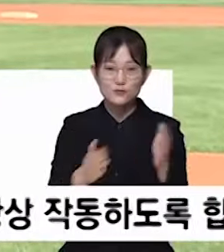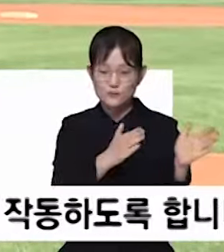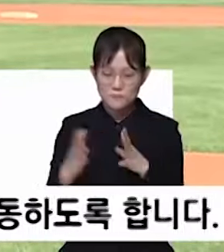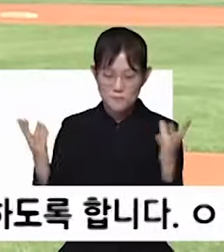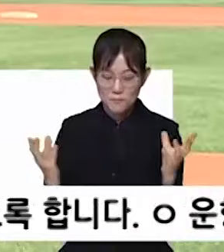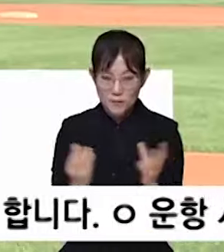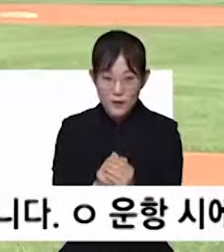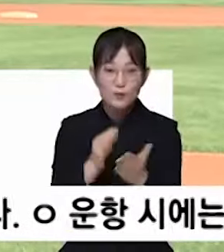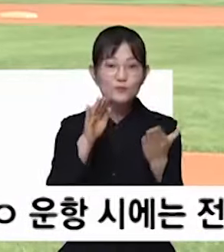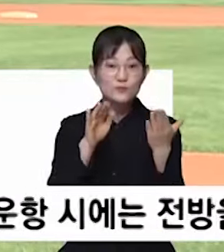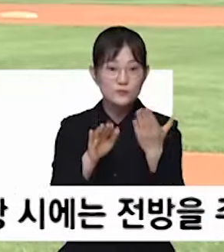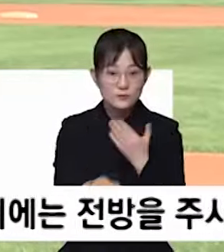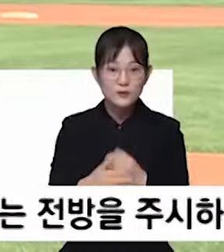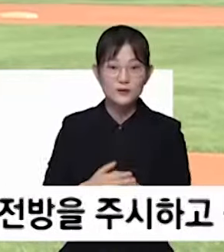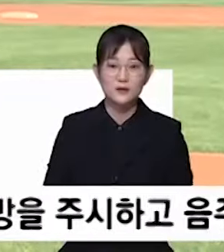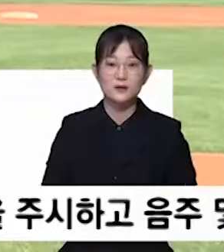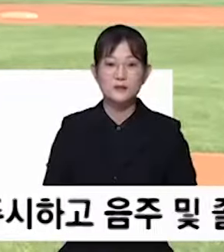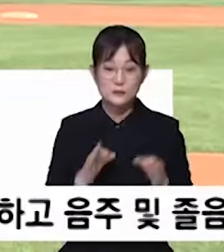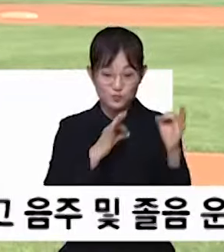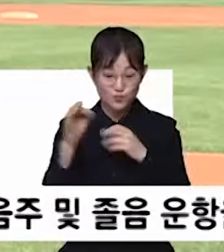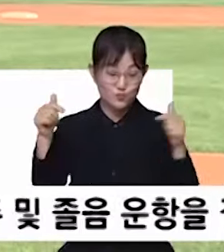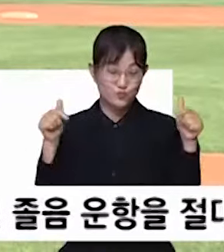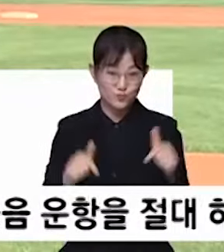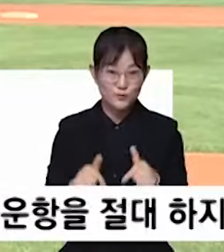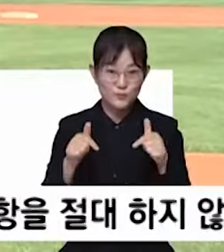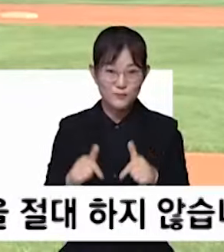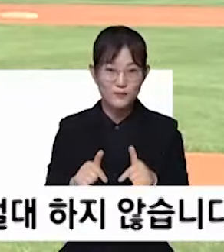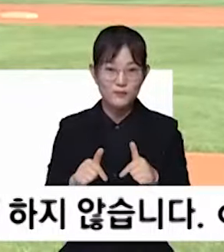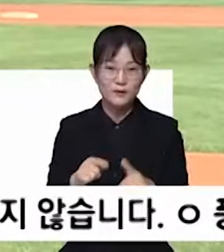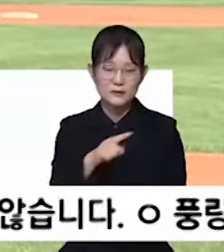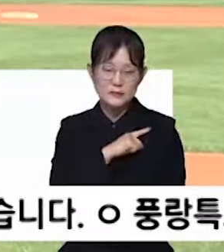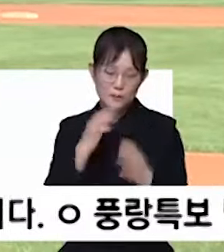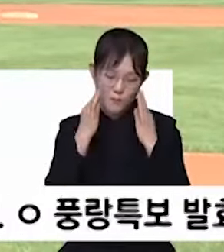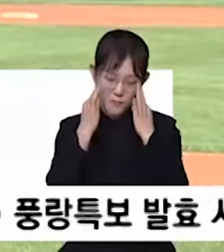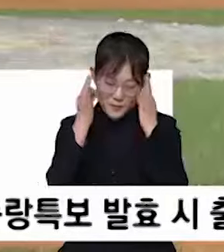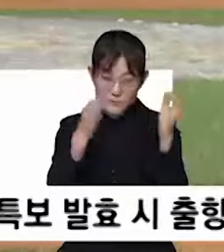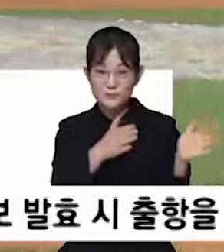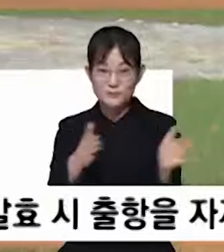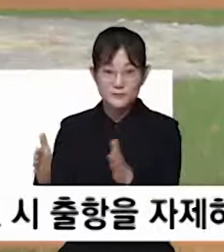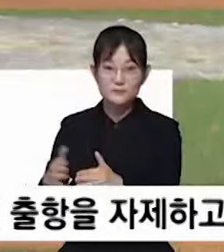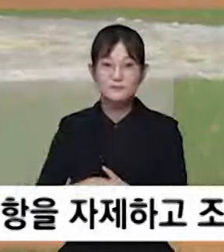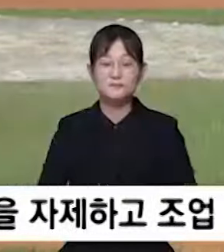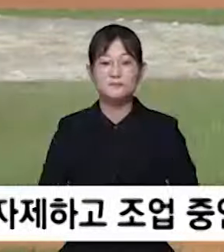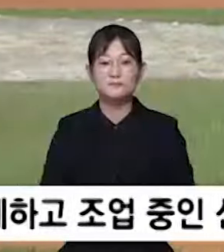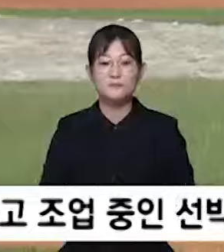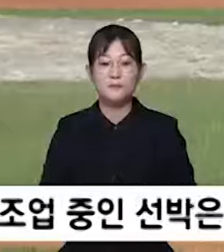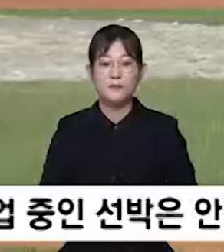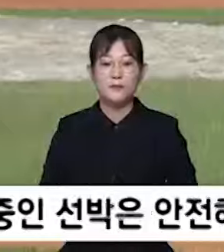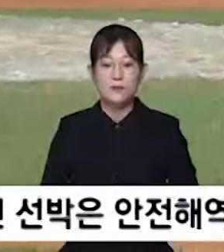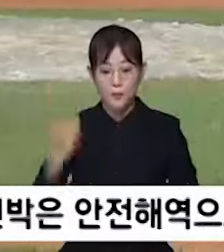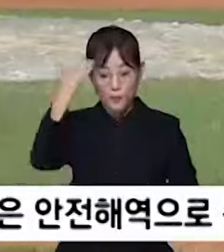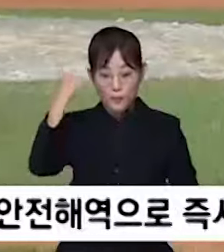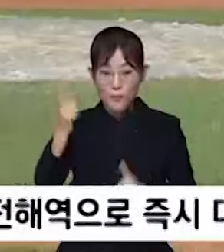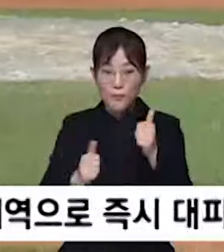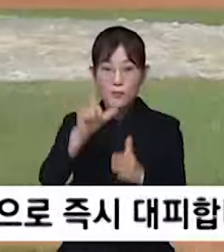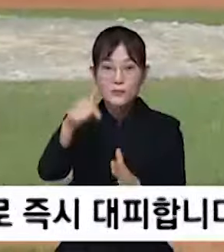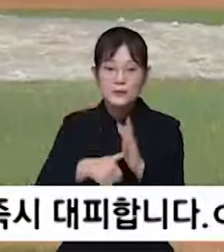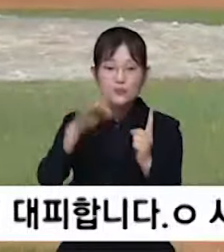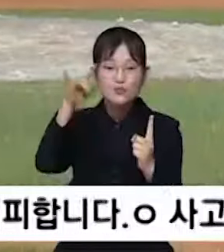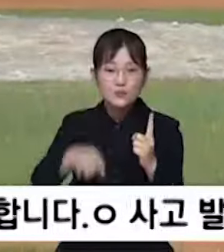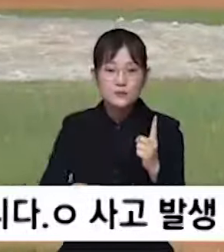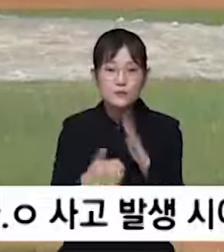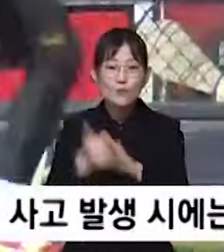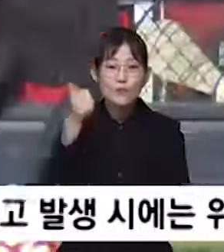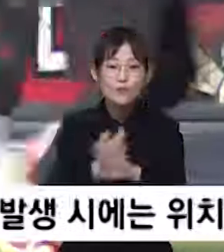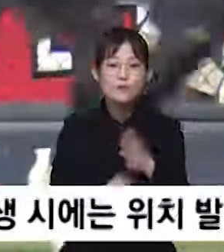이번에도 그 징크스를 꼭 이어갈 수 있도록 최선의 준비를 다 하도록 하겠습니다. 이번 한국 시리즈 우승의 관건은